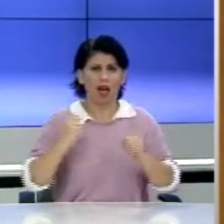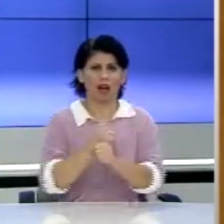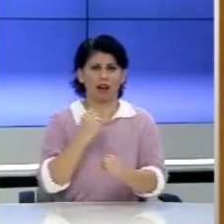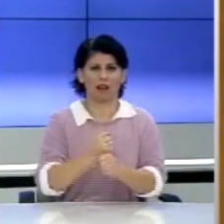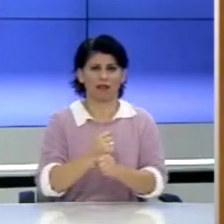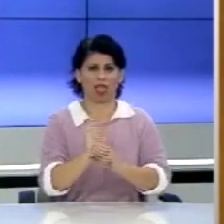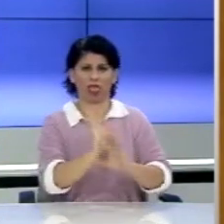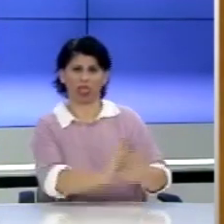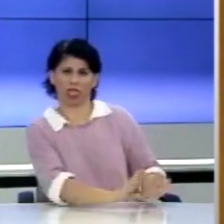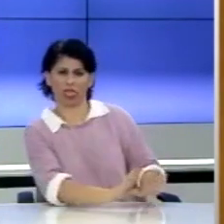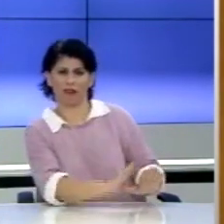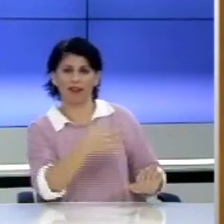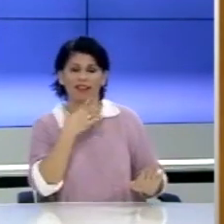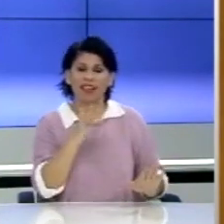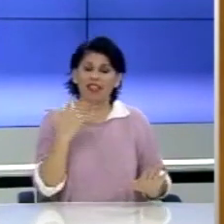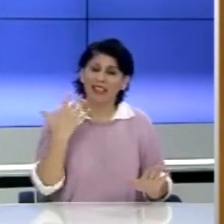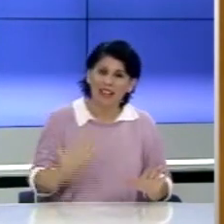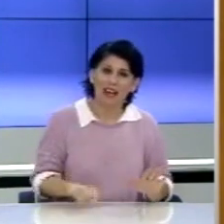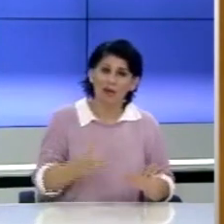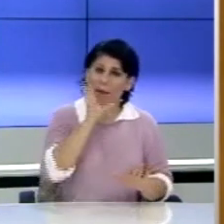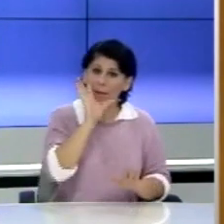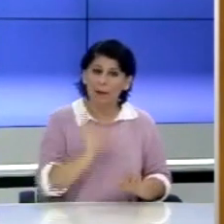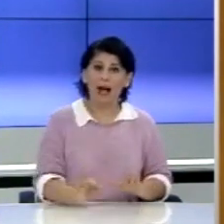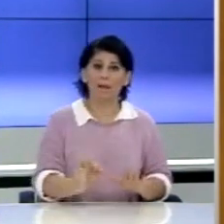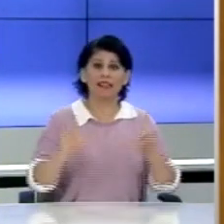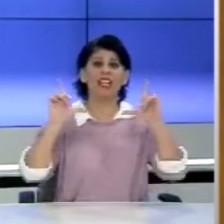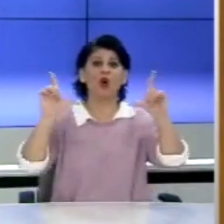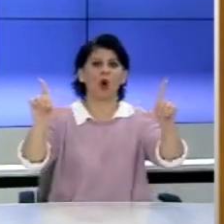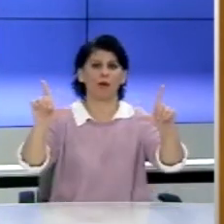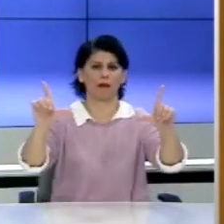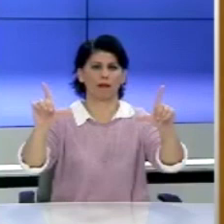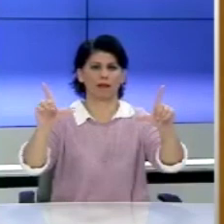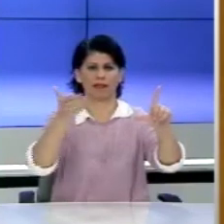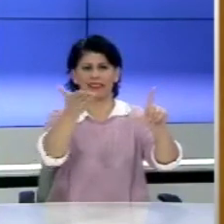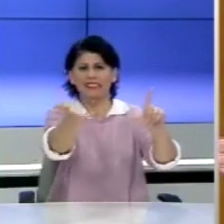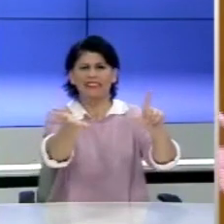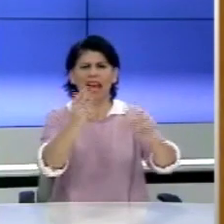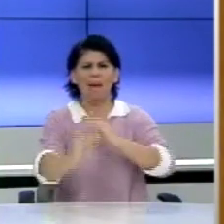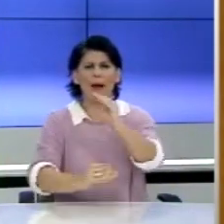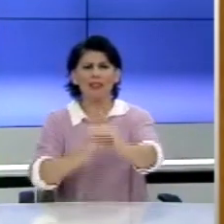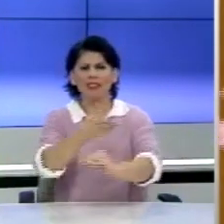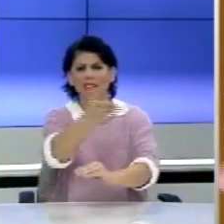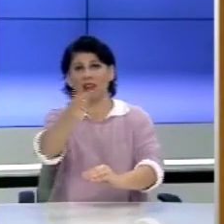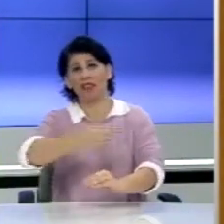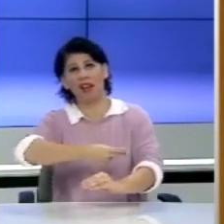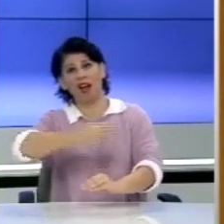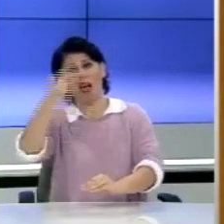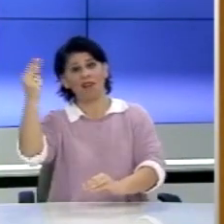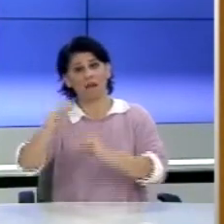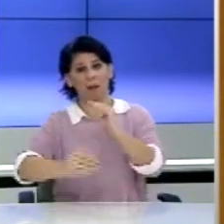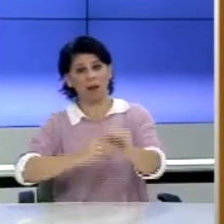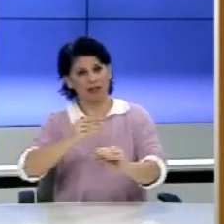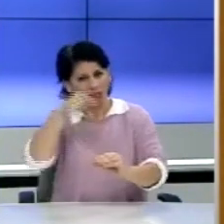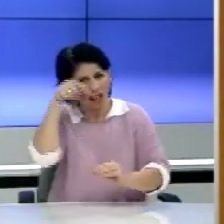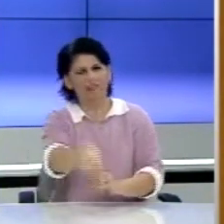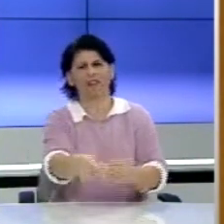εργαζόμενους. Για να έχουμε δηλαδή και μια πραγματική εικόνα τι σώοι είναι αυτοί οι περιβόητοι επενδυτές.